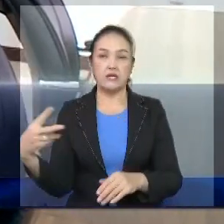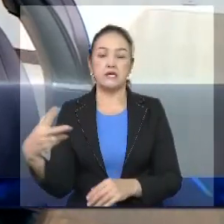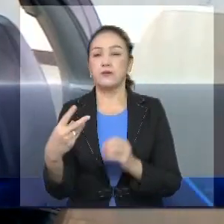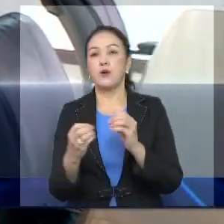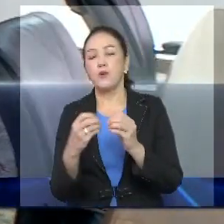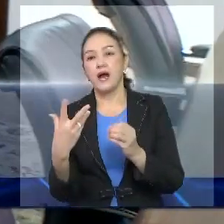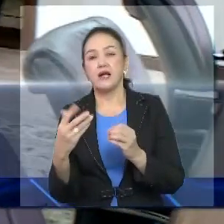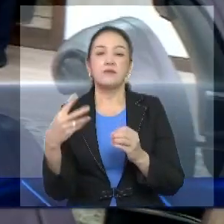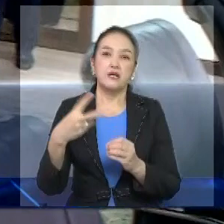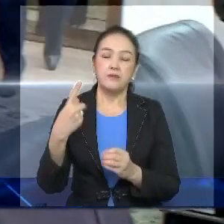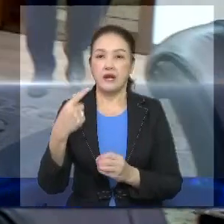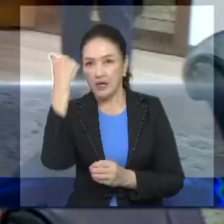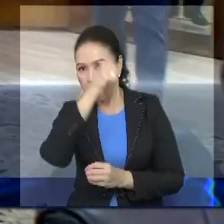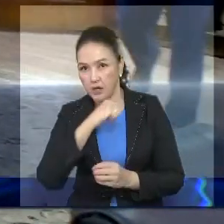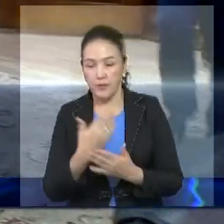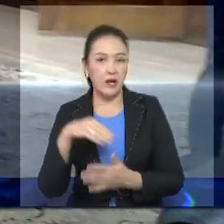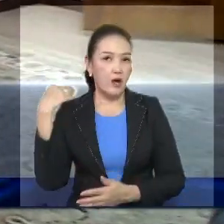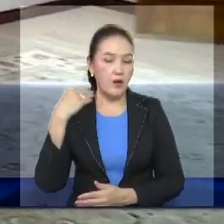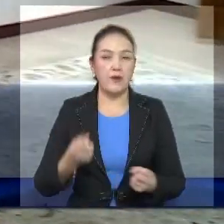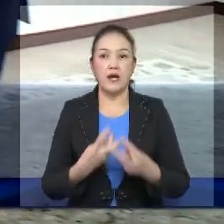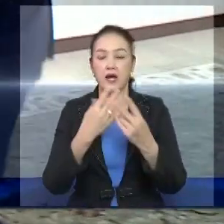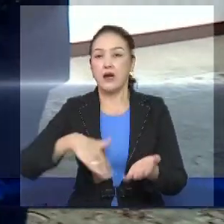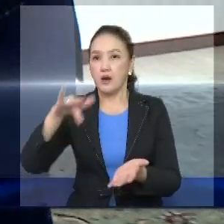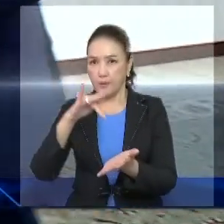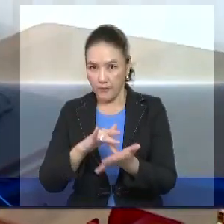2010 және 2021 жылдары Ақтөбе, Астана